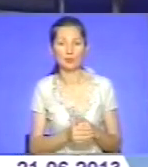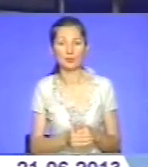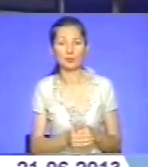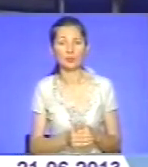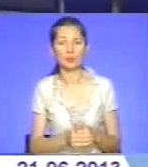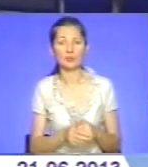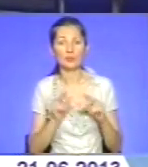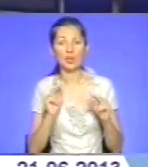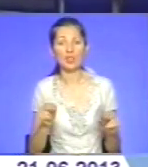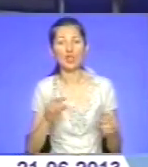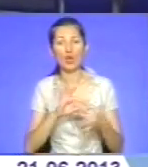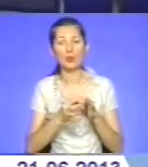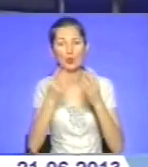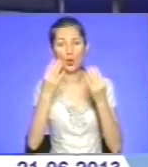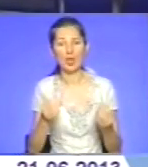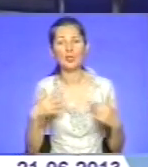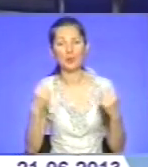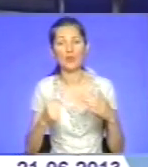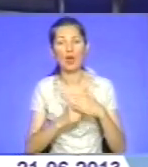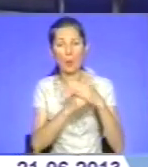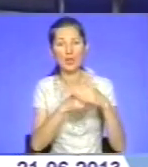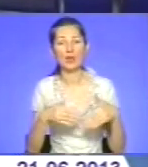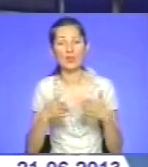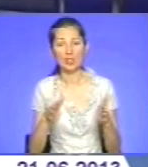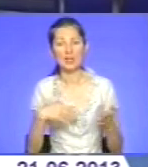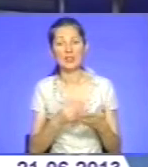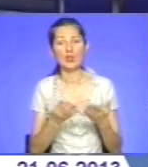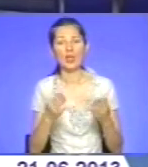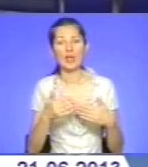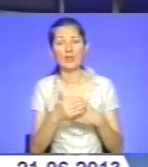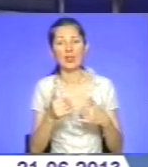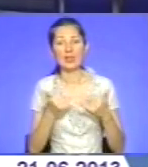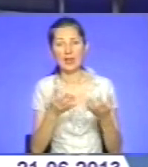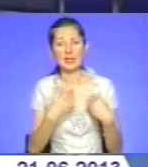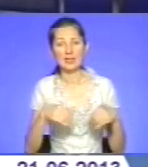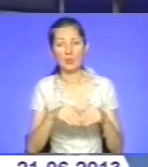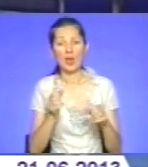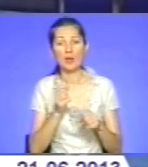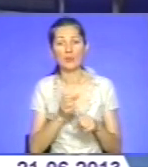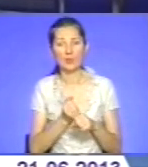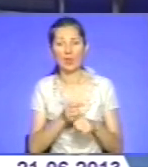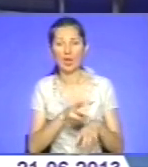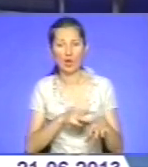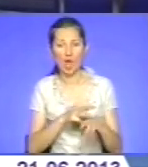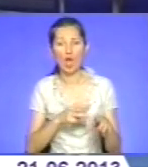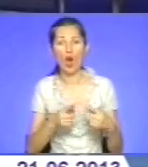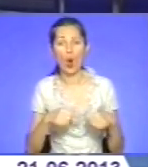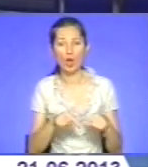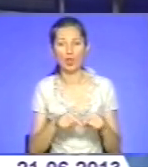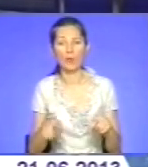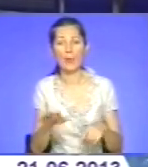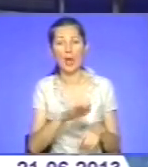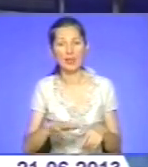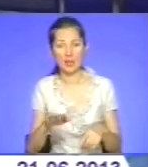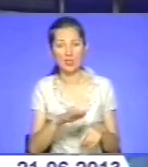З нагоди Олімпійського дня спортивна база відчинила свої двері для сімей співробітників правоохоронних органів. На майданчиках спортивно-фізкультурного